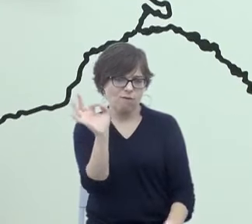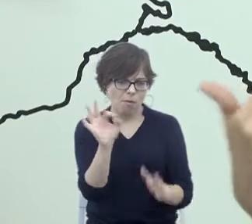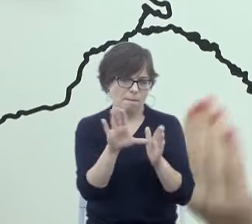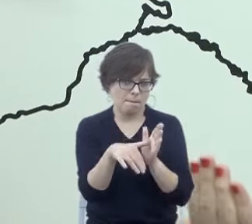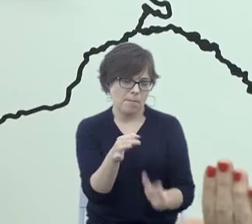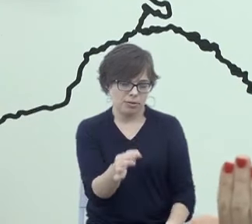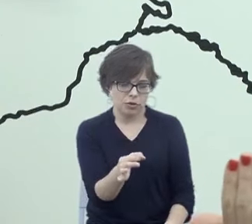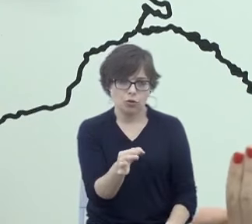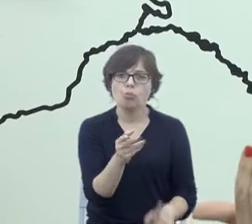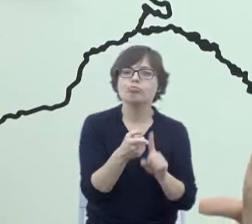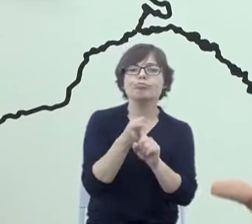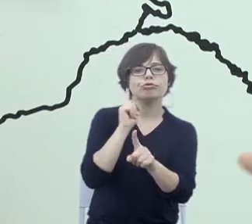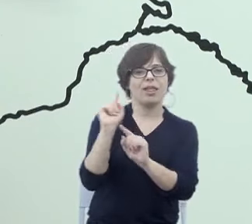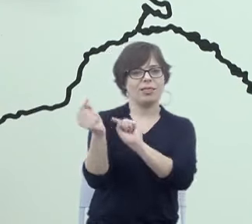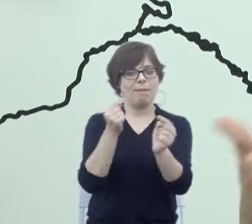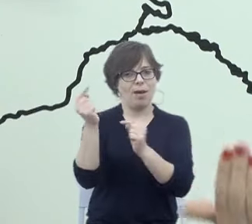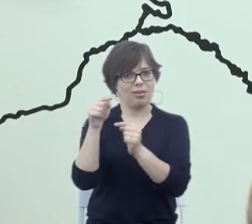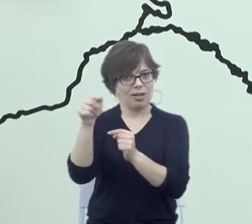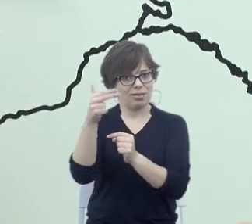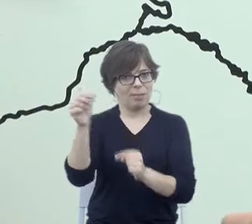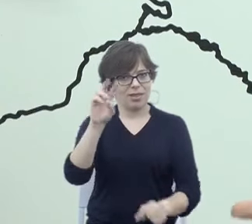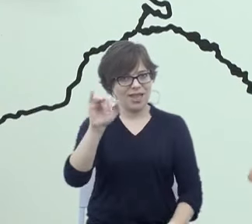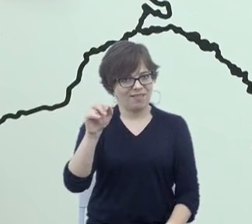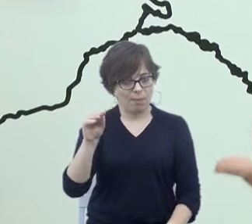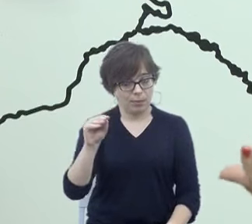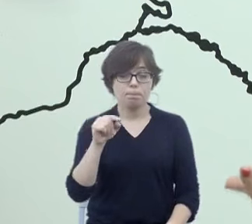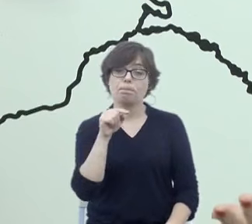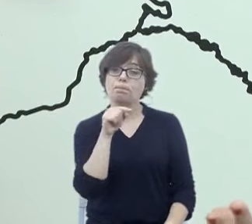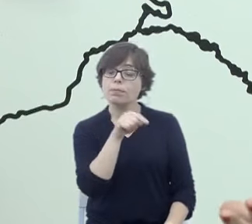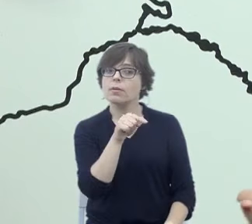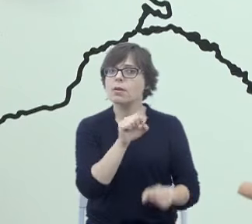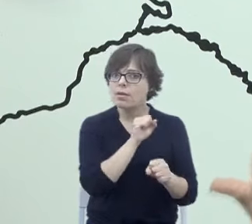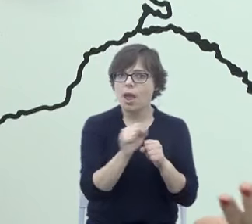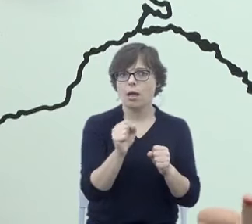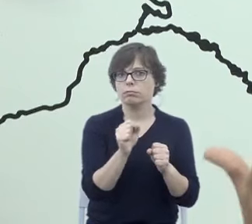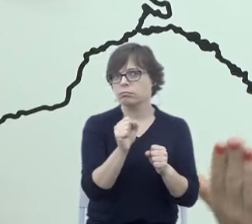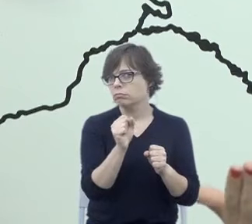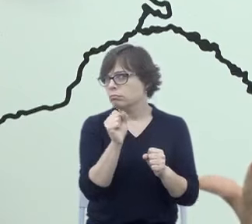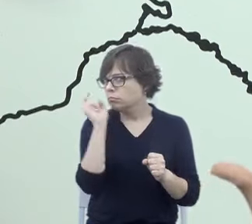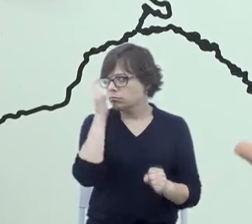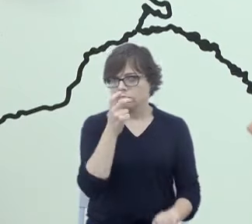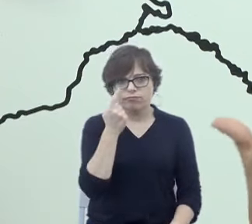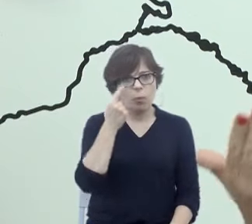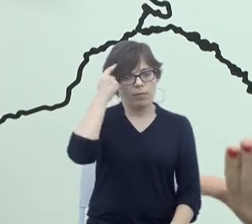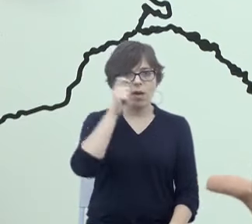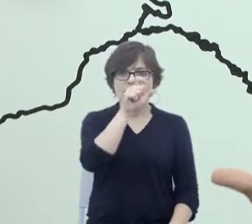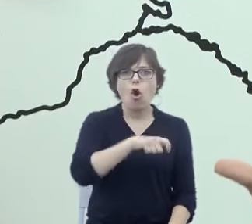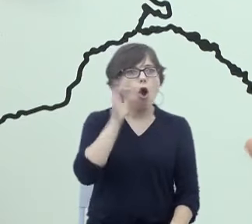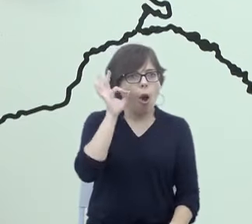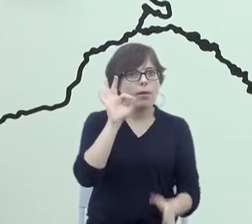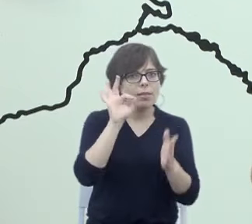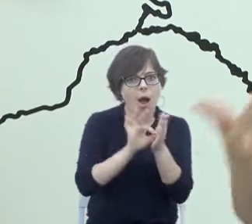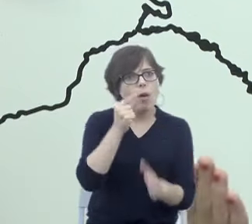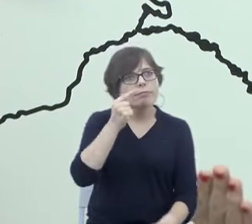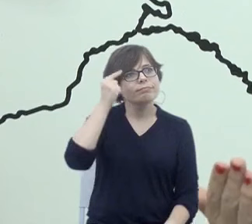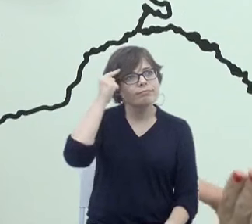miasteczka przed debatą wokół Jedwabnego. I tam pojawiają się na przykład, ma takie niesamowite wspomnienia o kobiety, która właśnie wspomina,